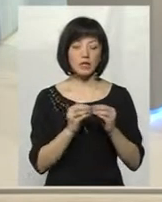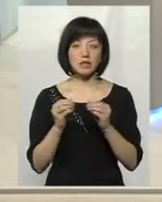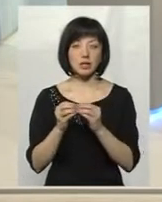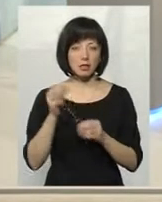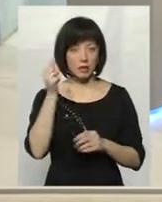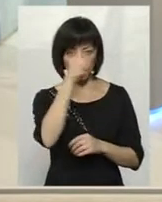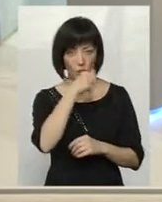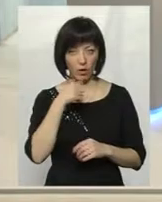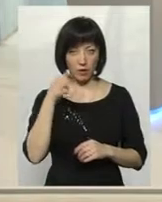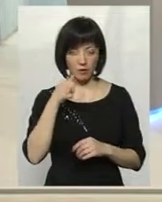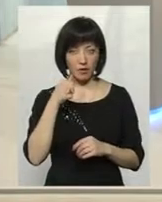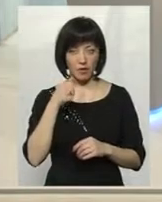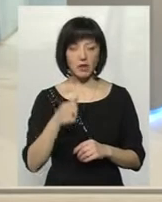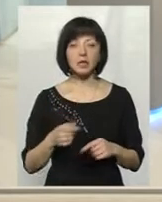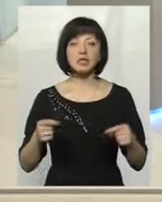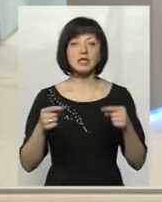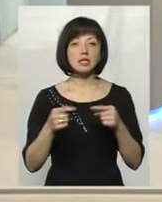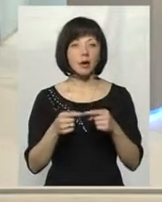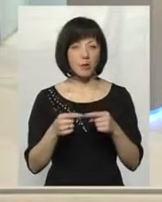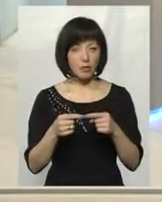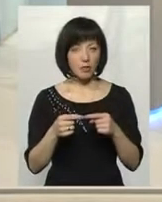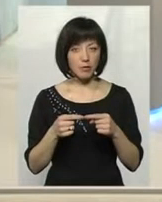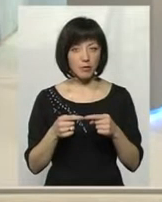десятиліттями. Саме